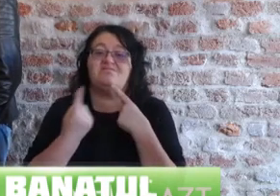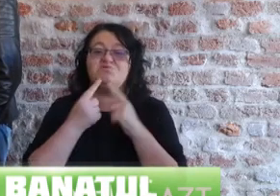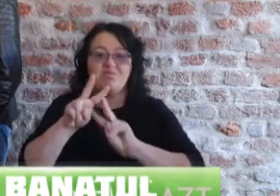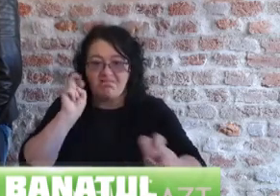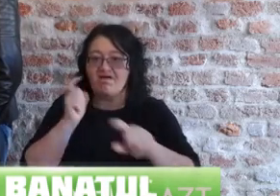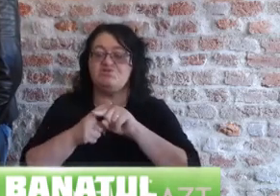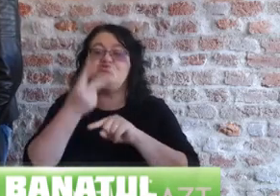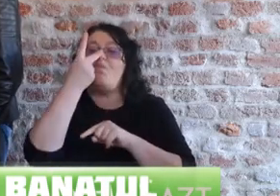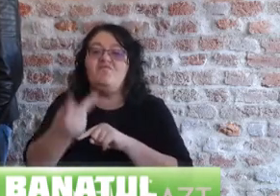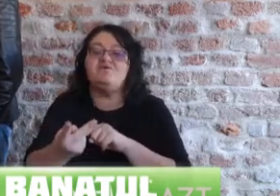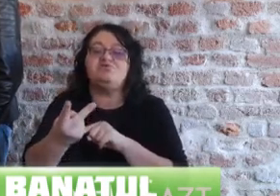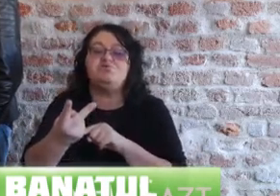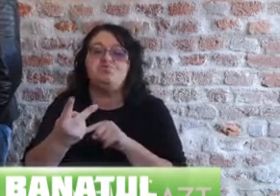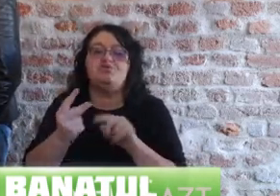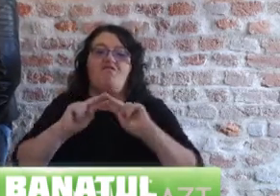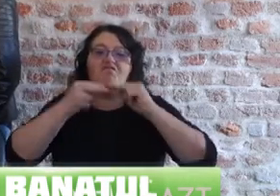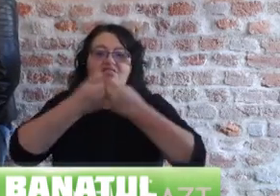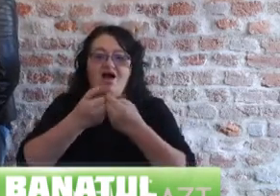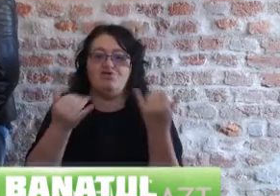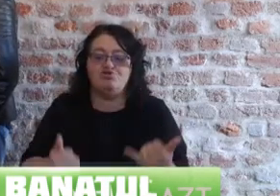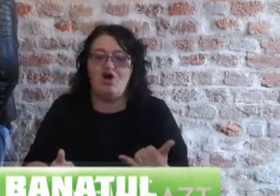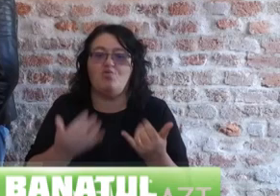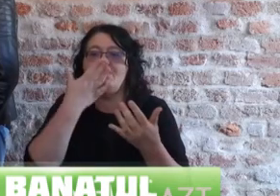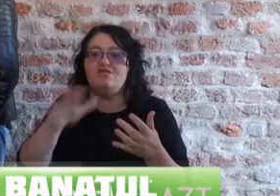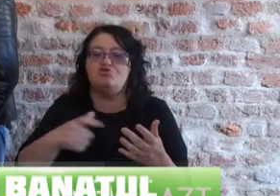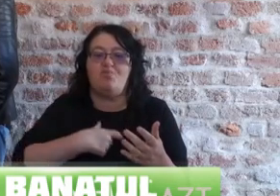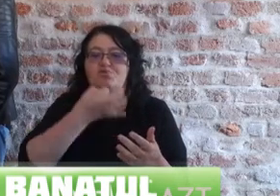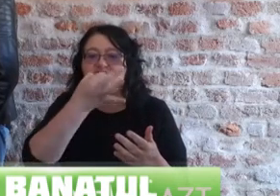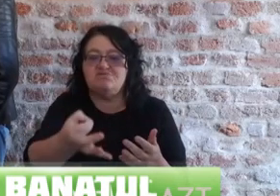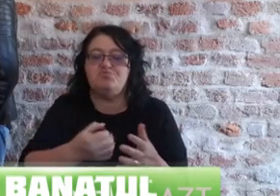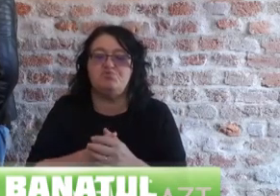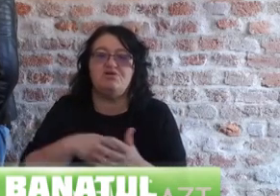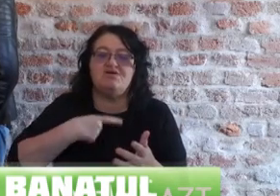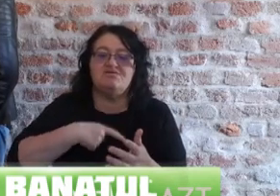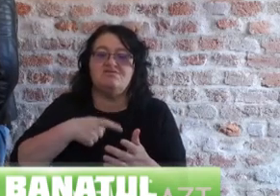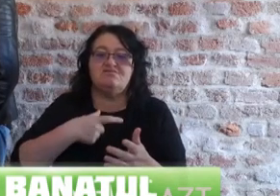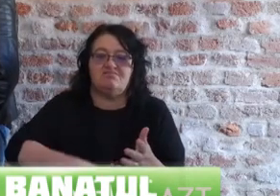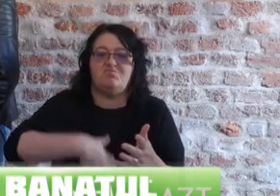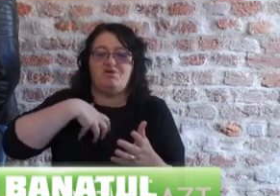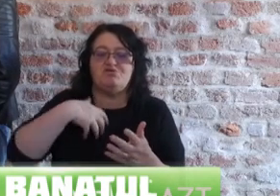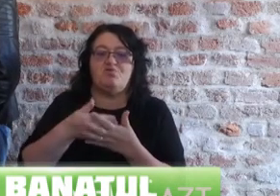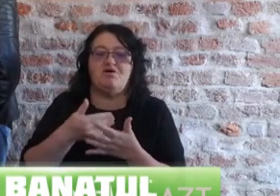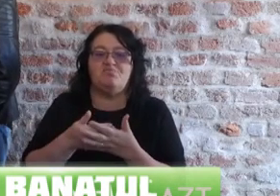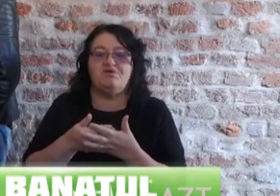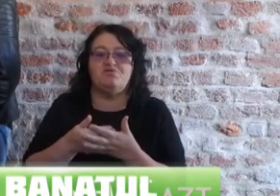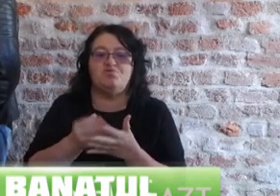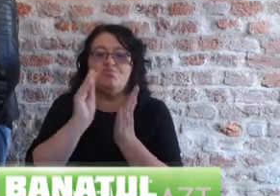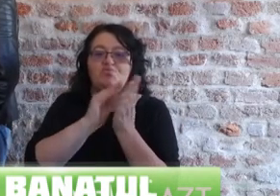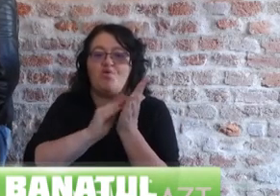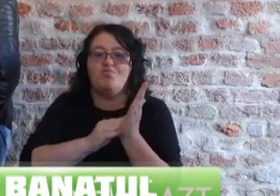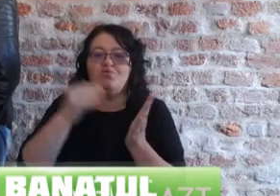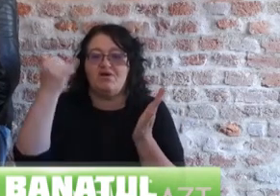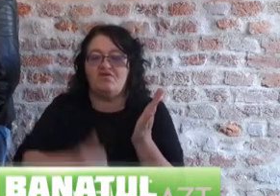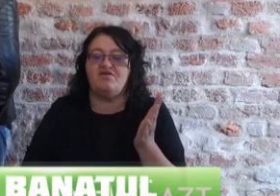de înainte și am văzut finaliștii, deja pot să spun că sunt impresionat de propunerele care